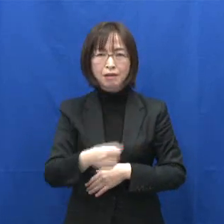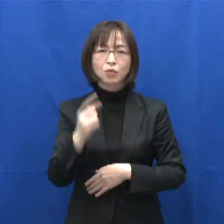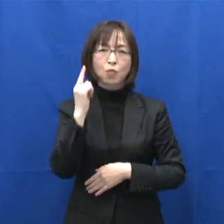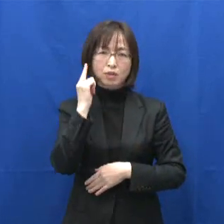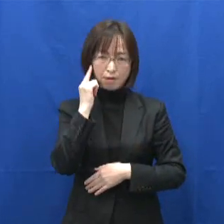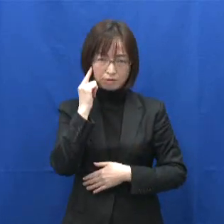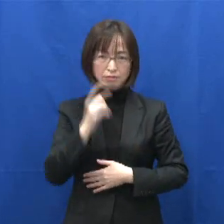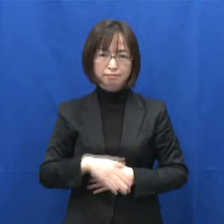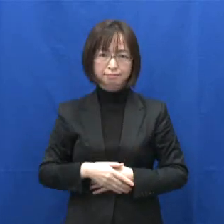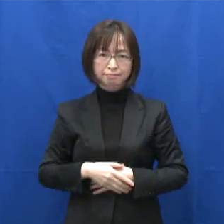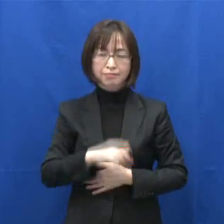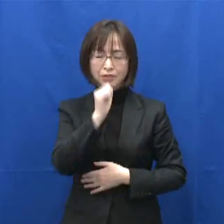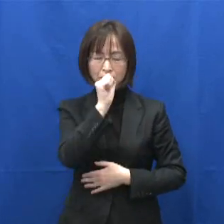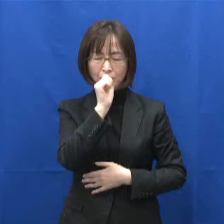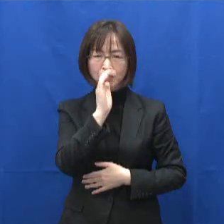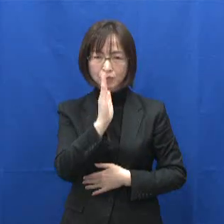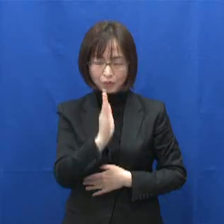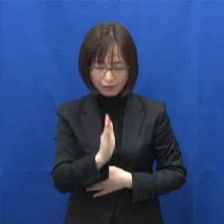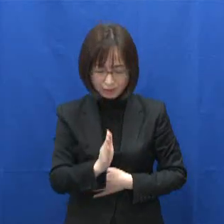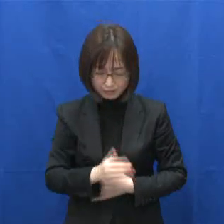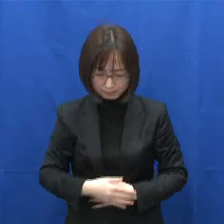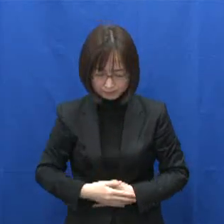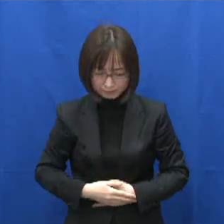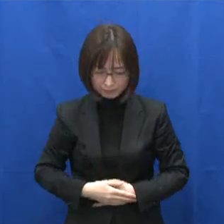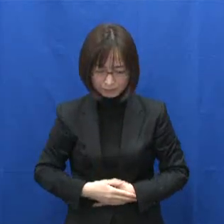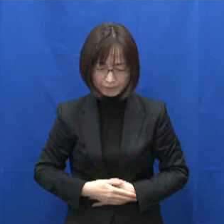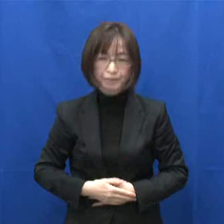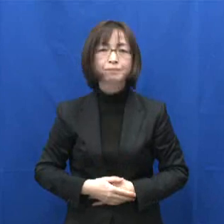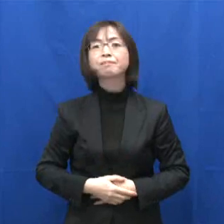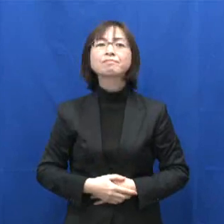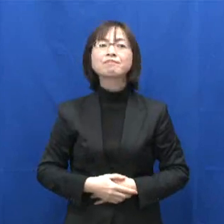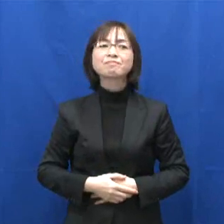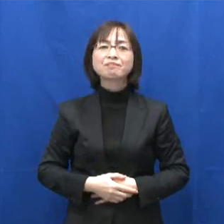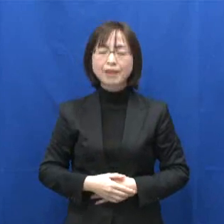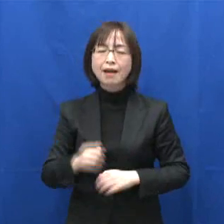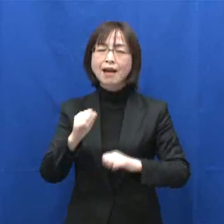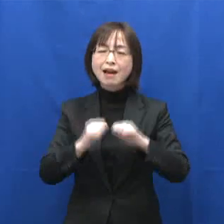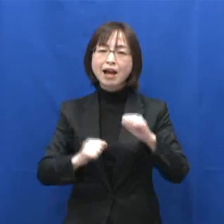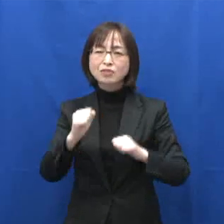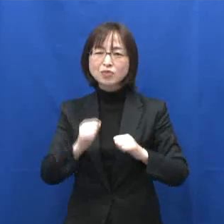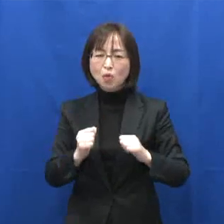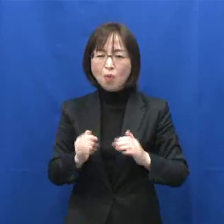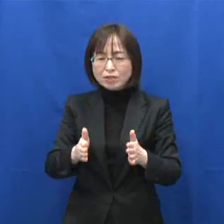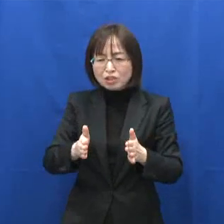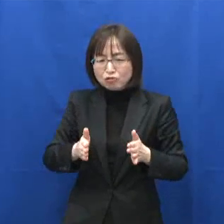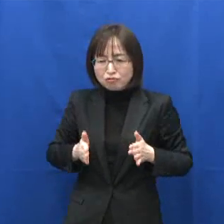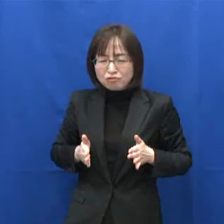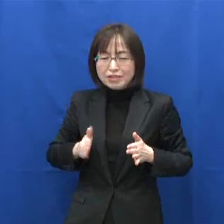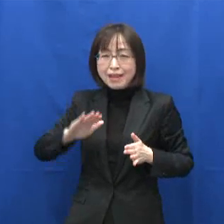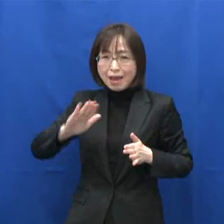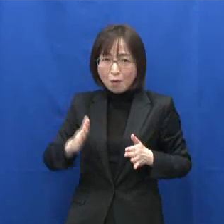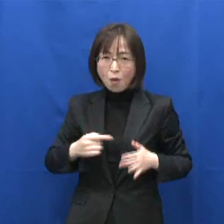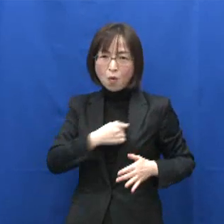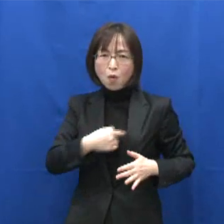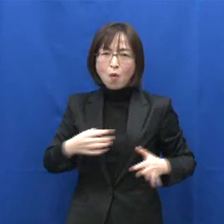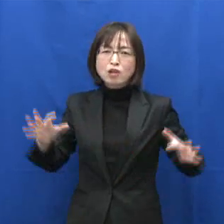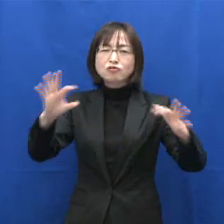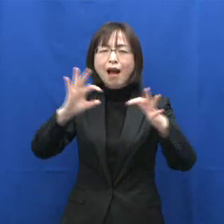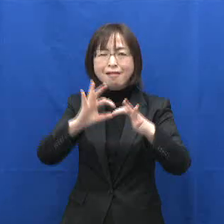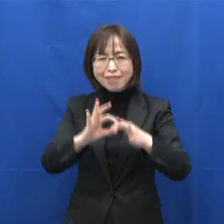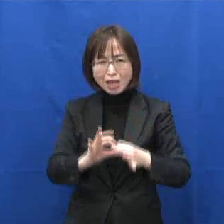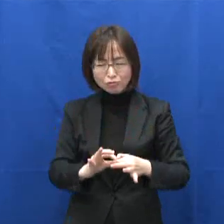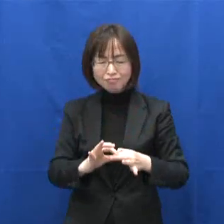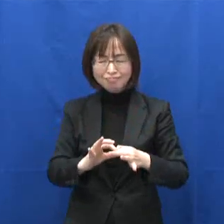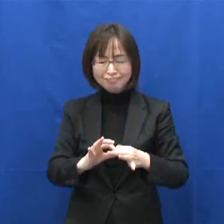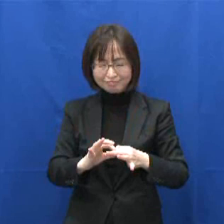います。どうぞよろしくお願いをいたします。 活動を自粛しても、ね、心はつながっている、ね、ということで心がけた